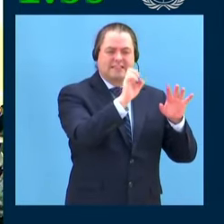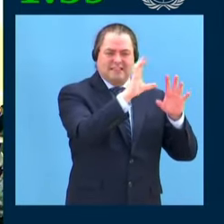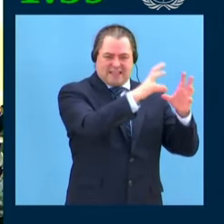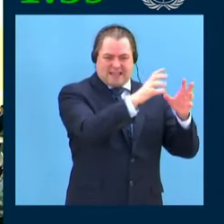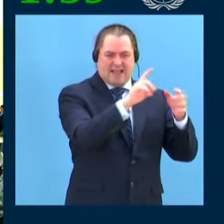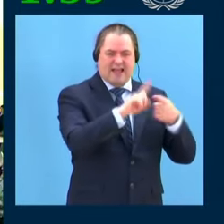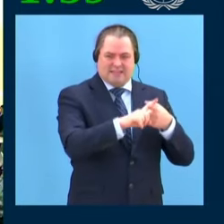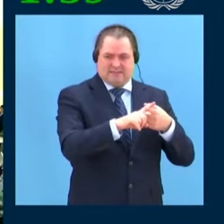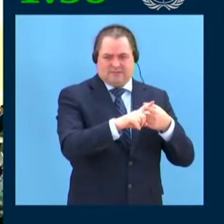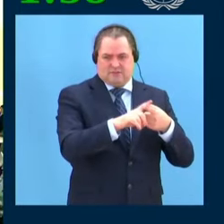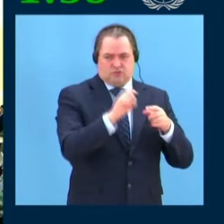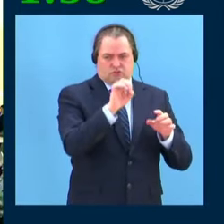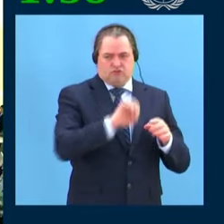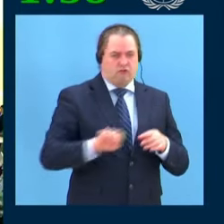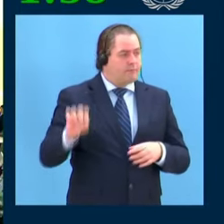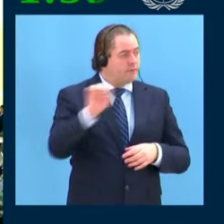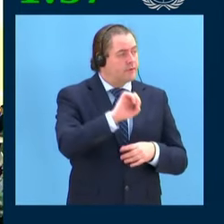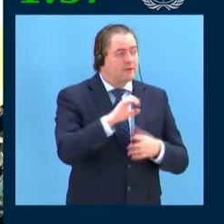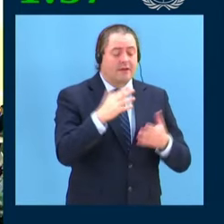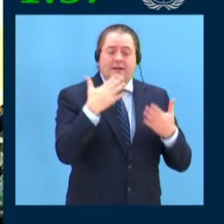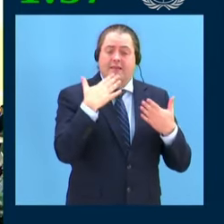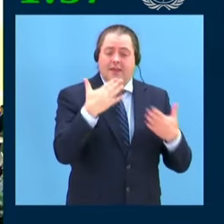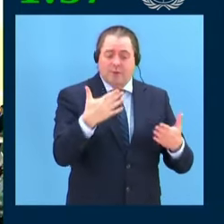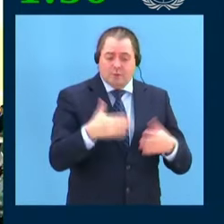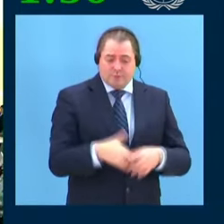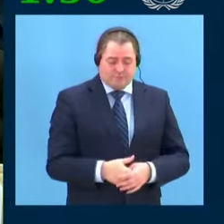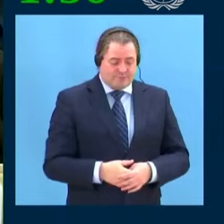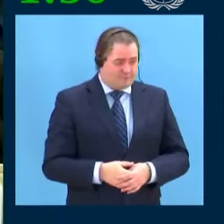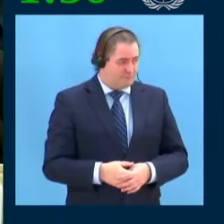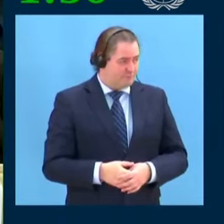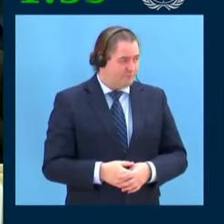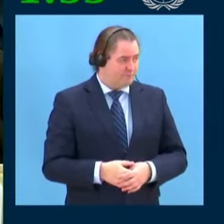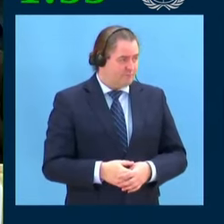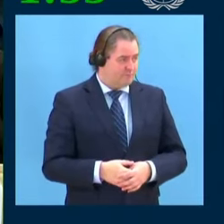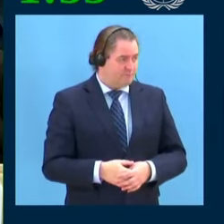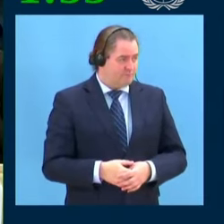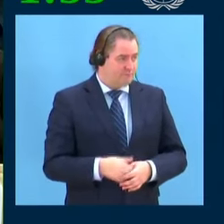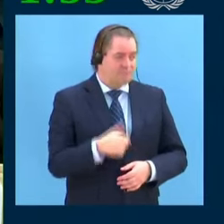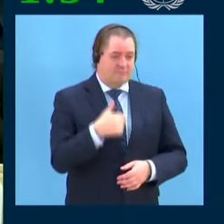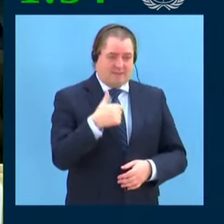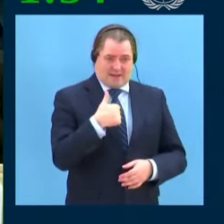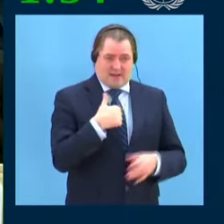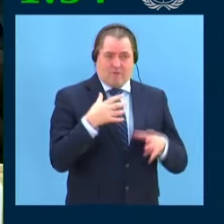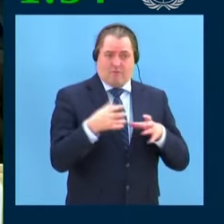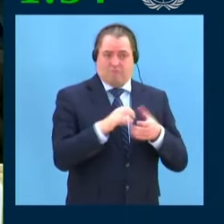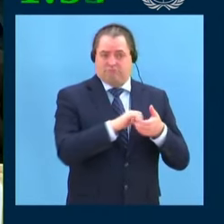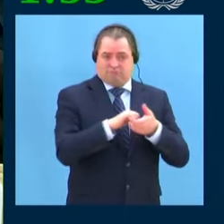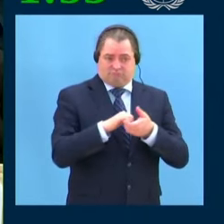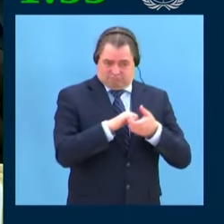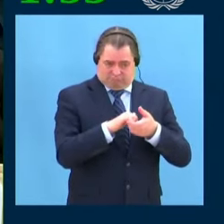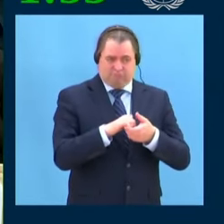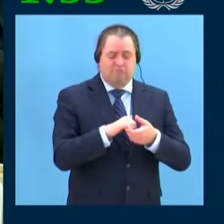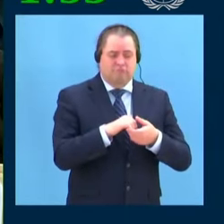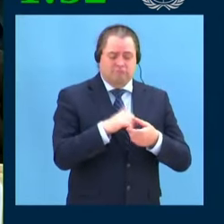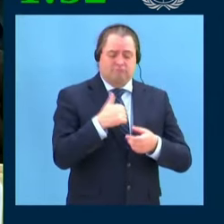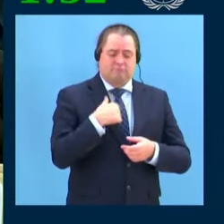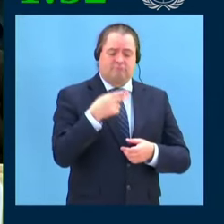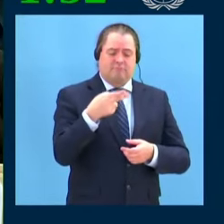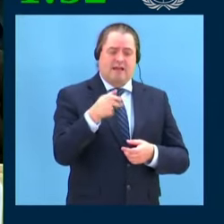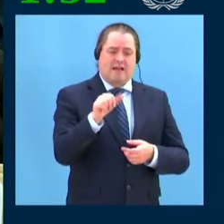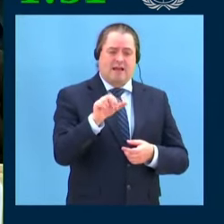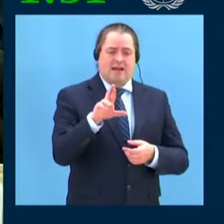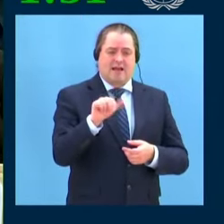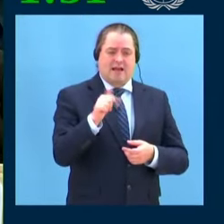Merci. L'association des Haratines de Mauritanie en Europe attire l'attention sur la discrimination qui frappe la communauté